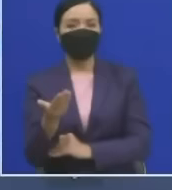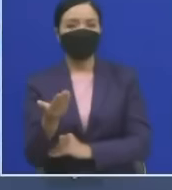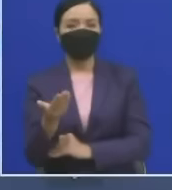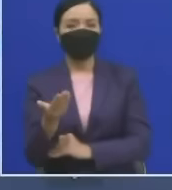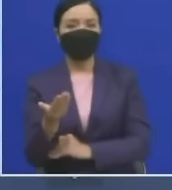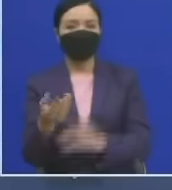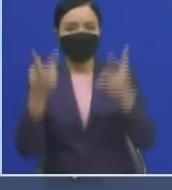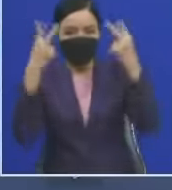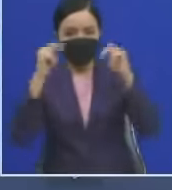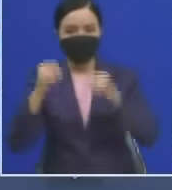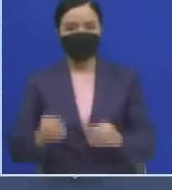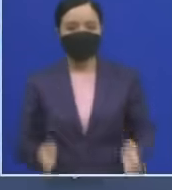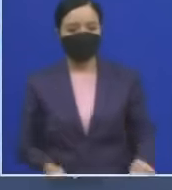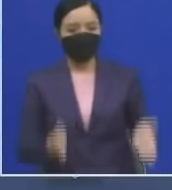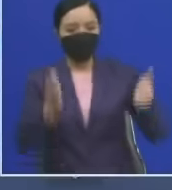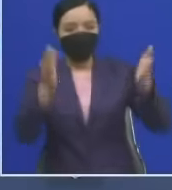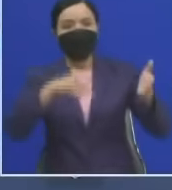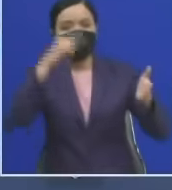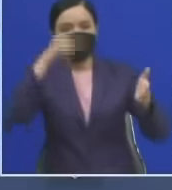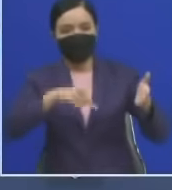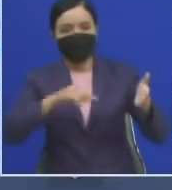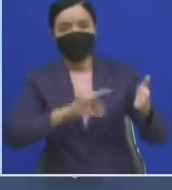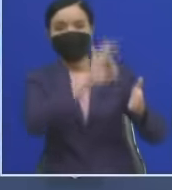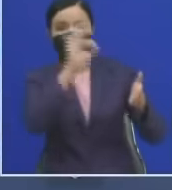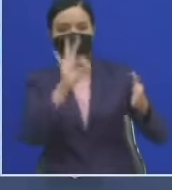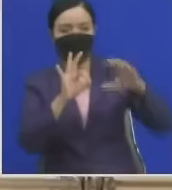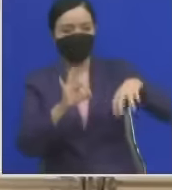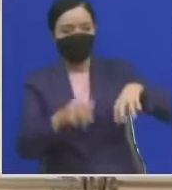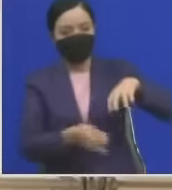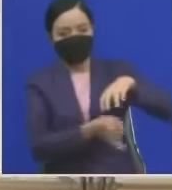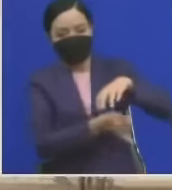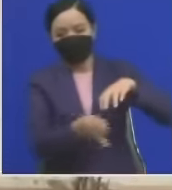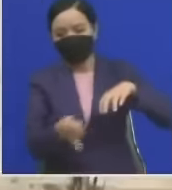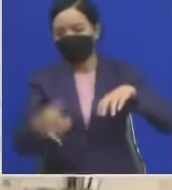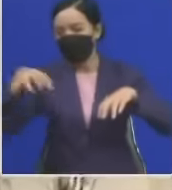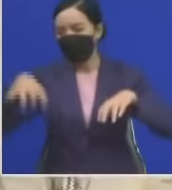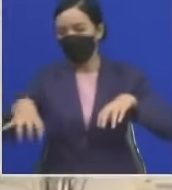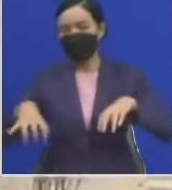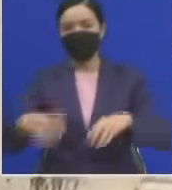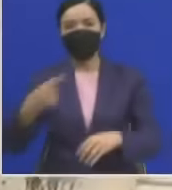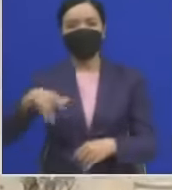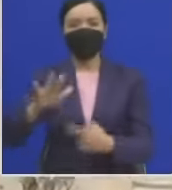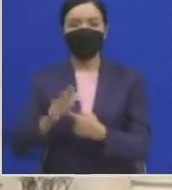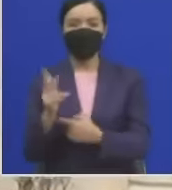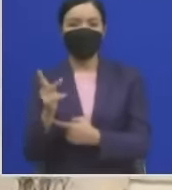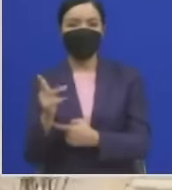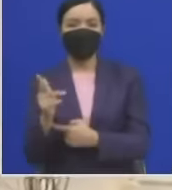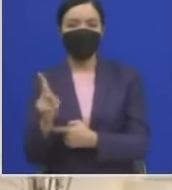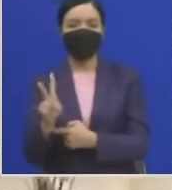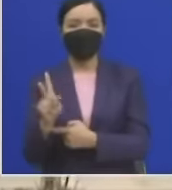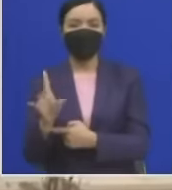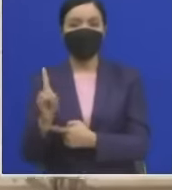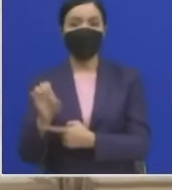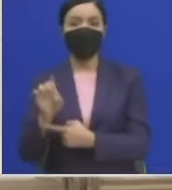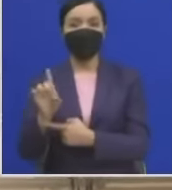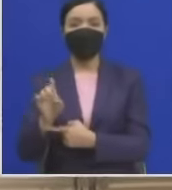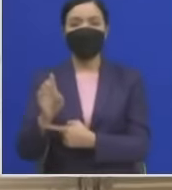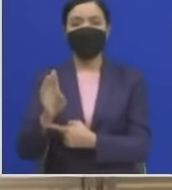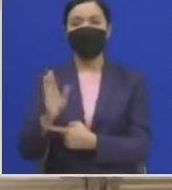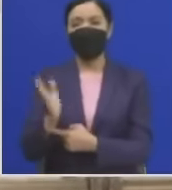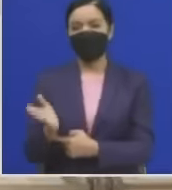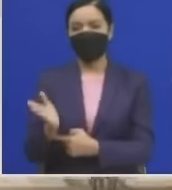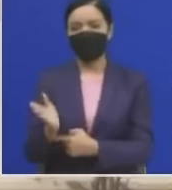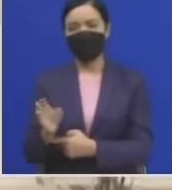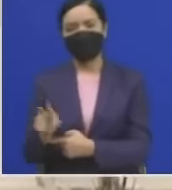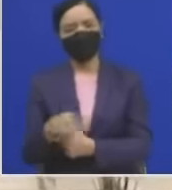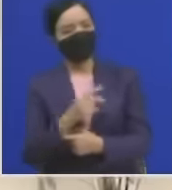ที่นายกเดินจากตึกไทยคู่ฟ้ามาที่ตึกพักดีบดินเนี่ยนายกไม่ได้หันมาทักทายสื่อนะแต่หลังการประ